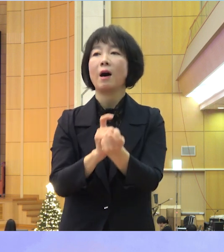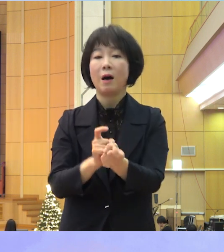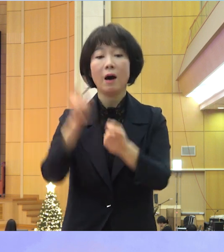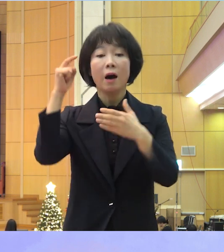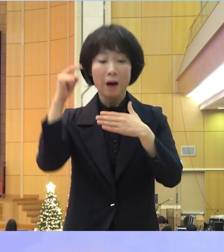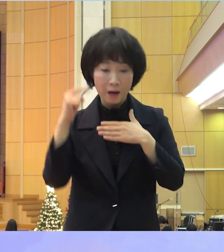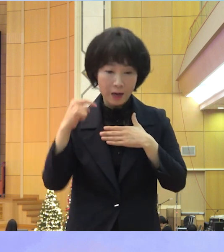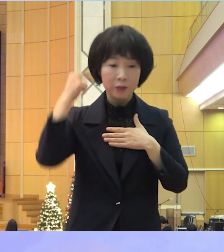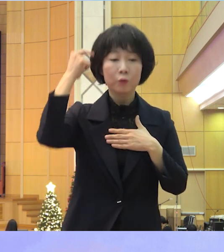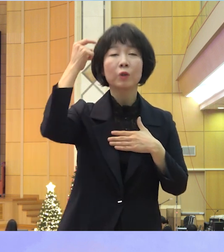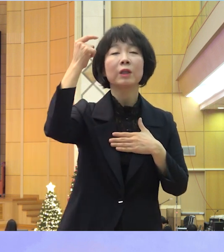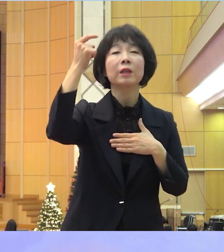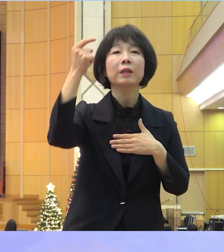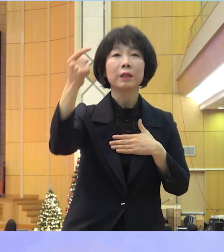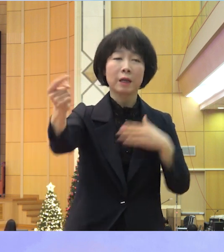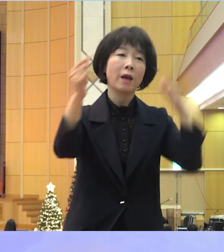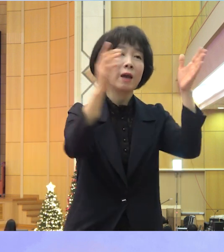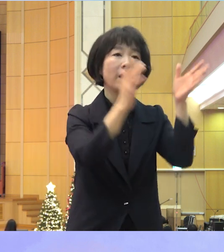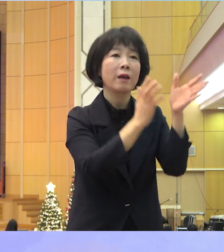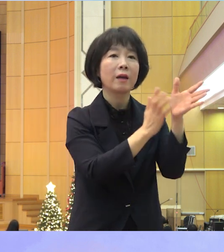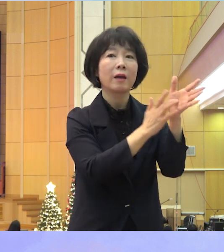실망 당한